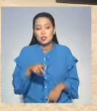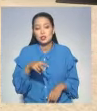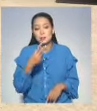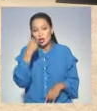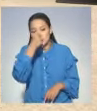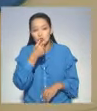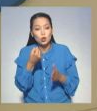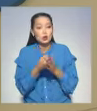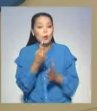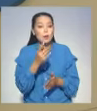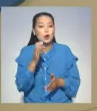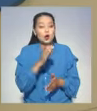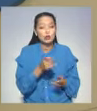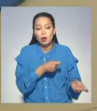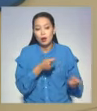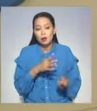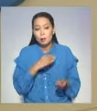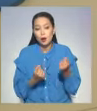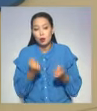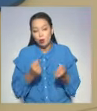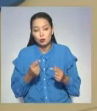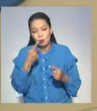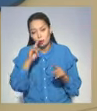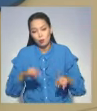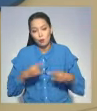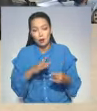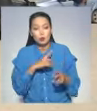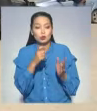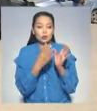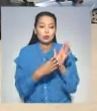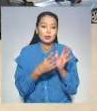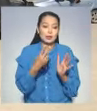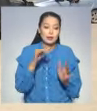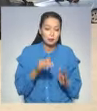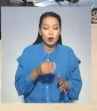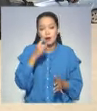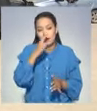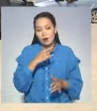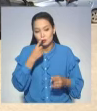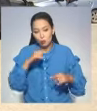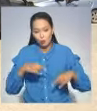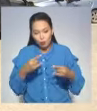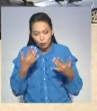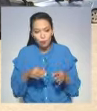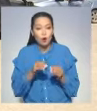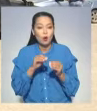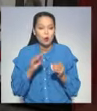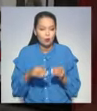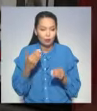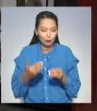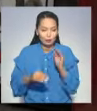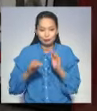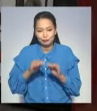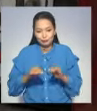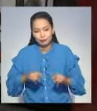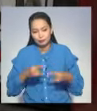жылы 1 қыркүйегіне дейін кірген көліктер тіркеуден өтті. 192 мың көлік қазақстандық нөмір алды. Оны 10 мыңы құрастырмалы көлік.